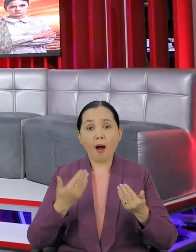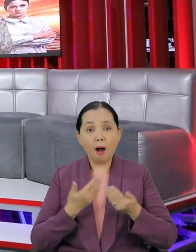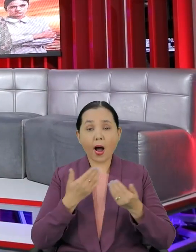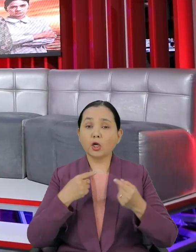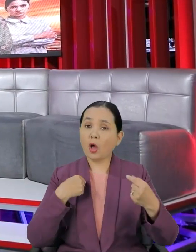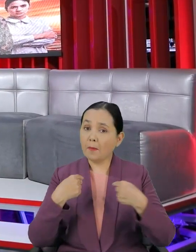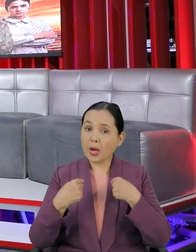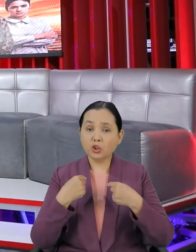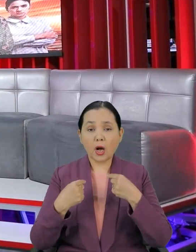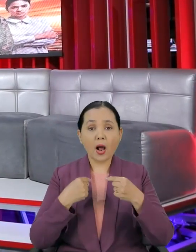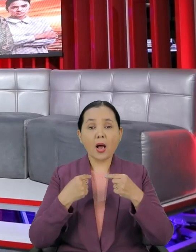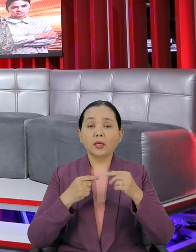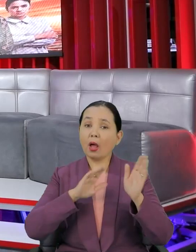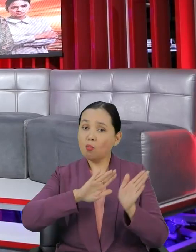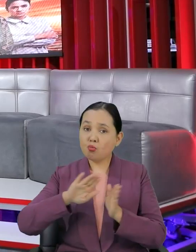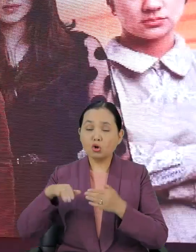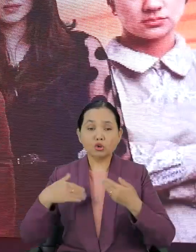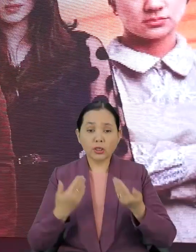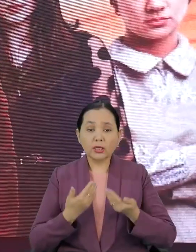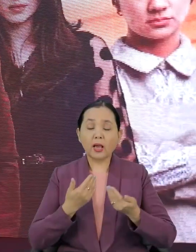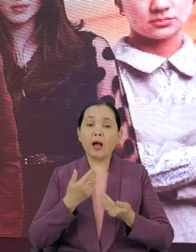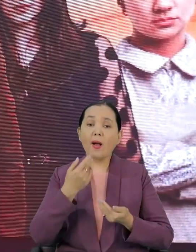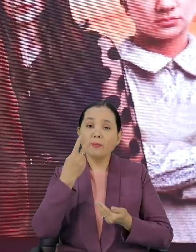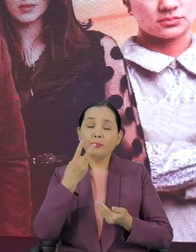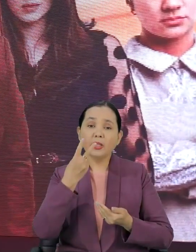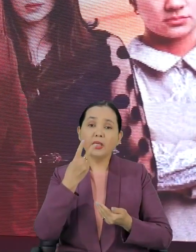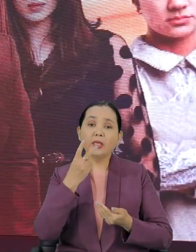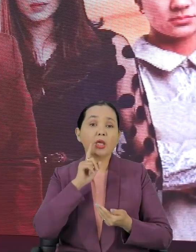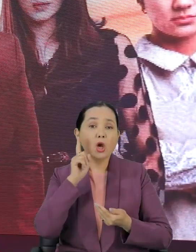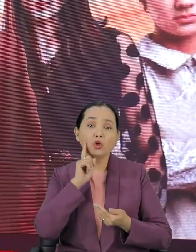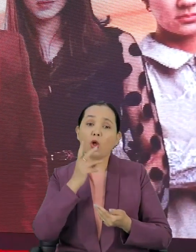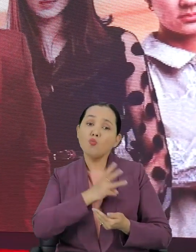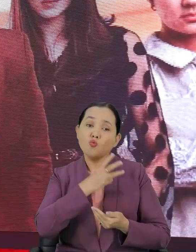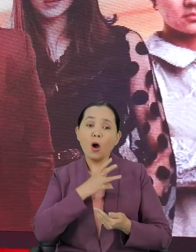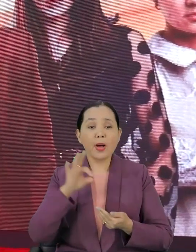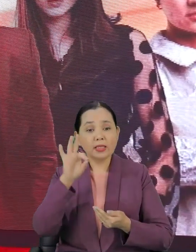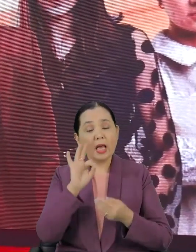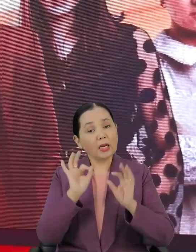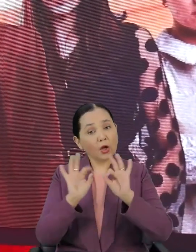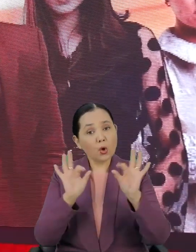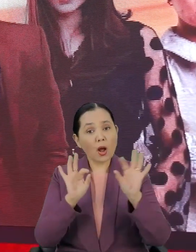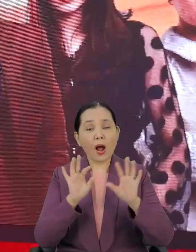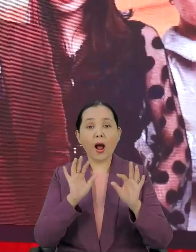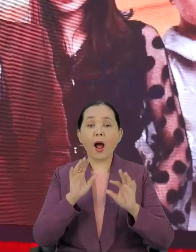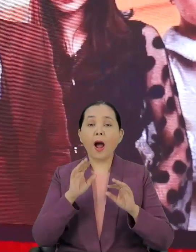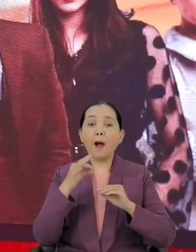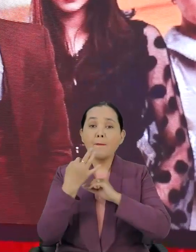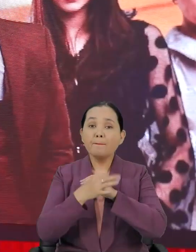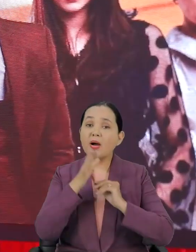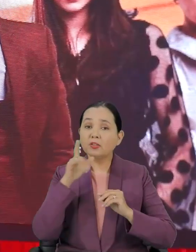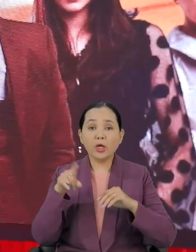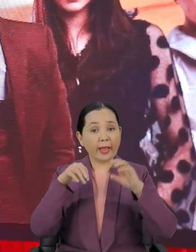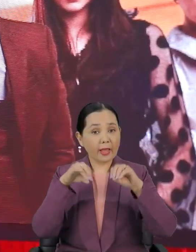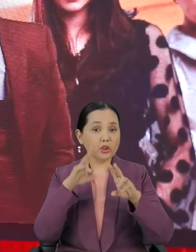hayot mashaqqatlarini boshdan o'tkazayotgan 2 yoshning mahzun muhabbat tarixi haqida gap ketdi. Mavsum oxirigacha